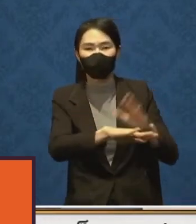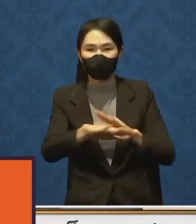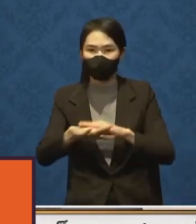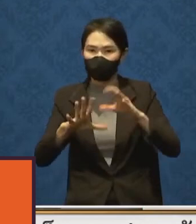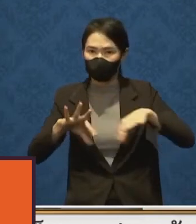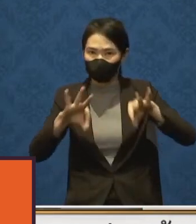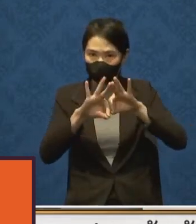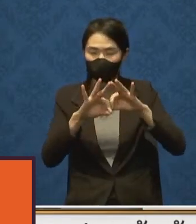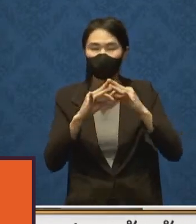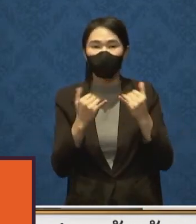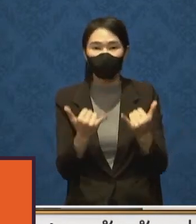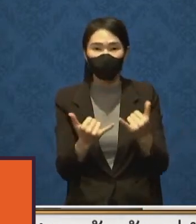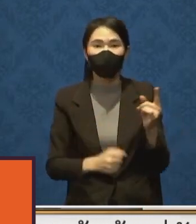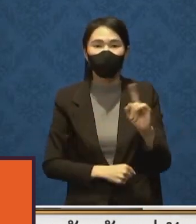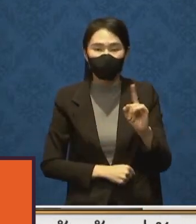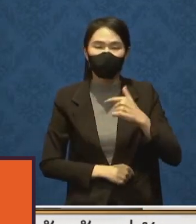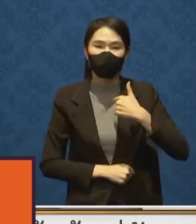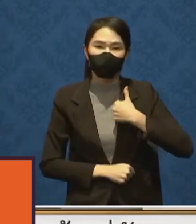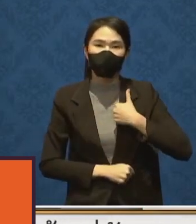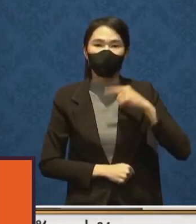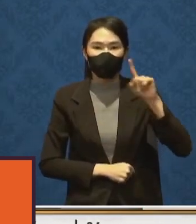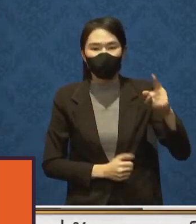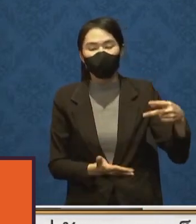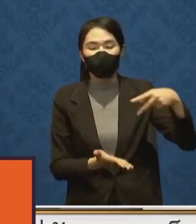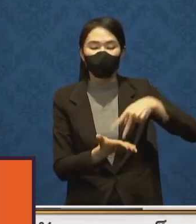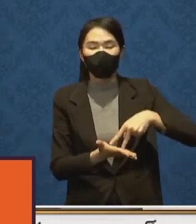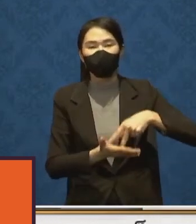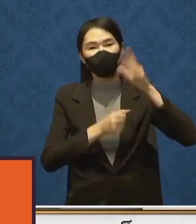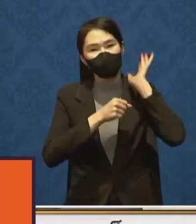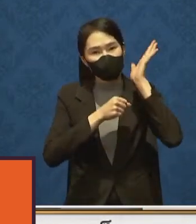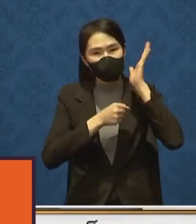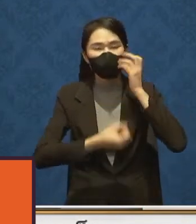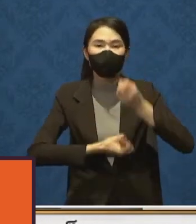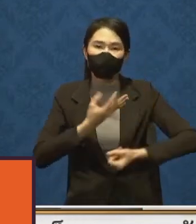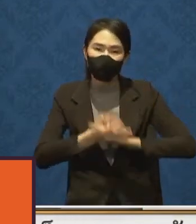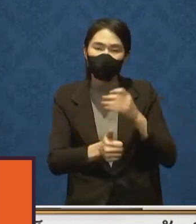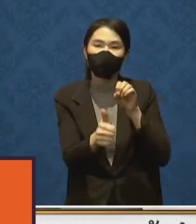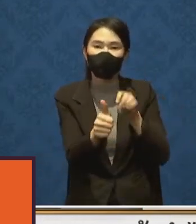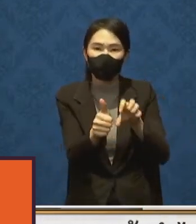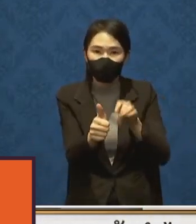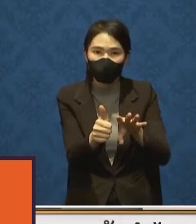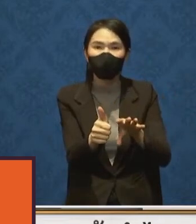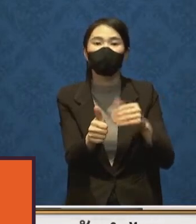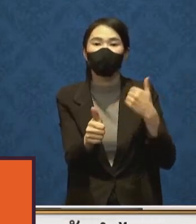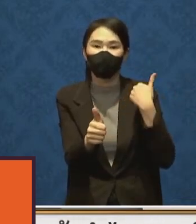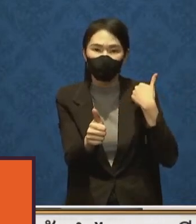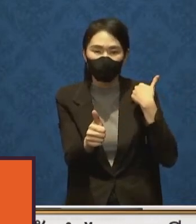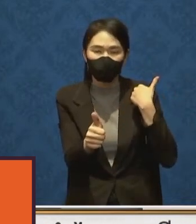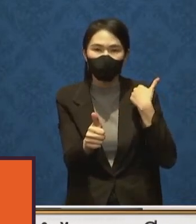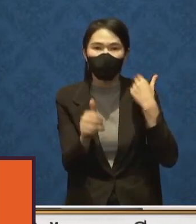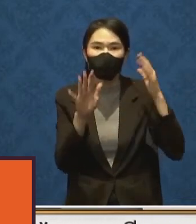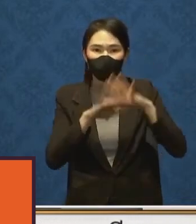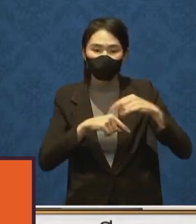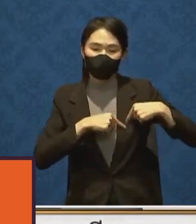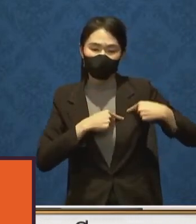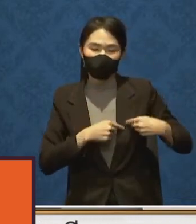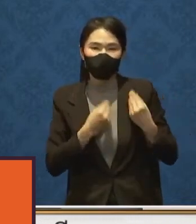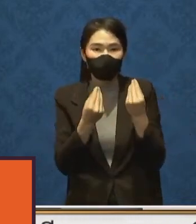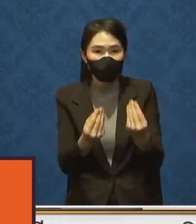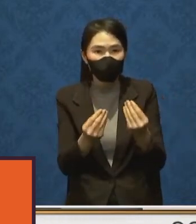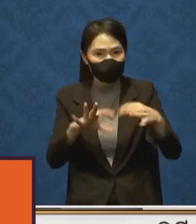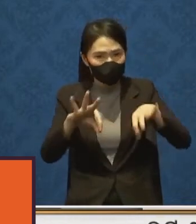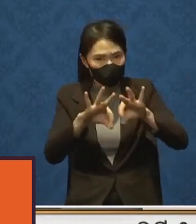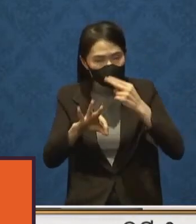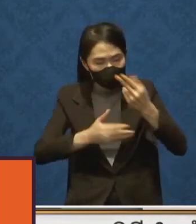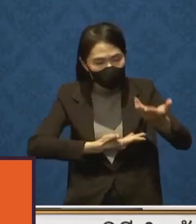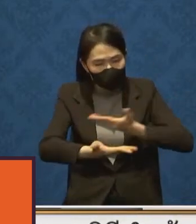คัญวัี้ต้ลุกขึ้มาอาภิครรายต้องลกขึ้นมาเสน้เ่ต้องลุกขึ้นมาเอาใจใส่ท่านมาใส